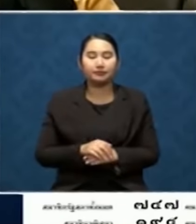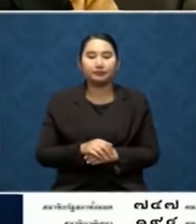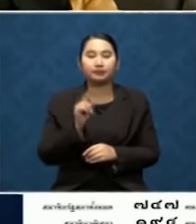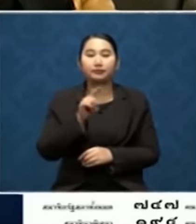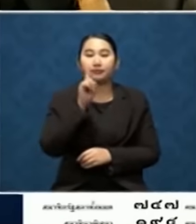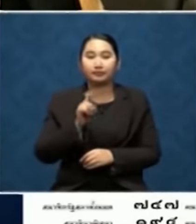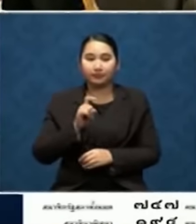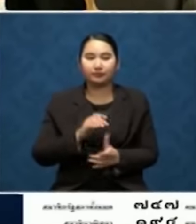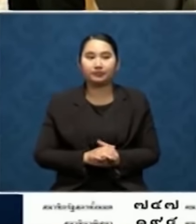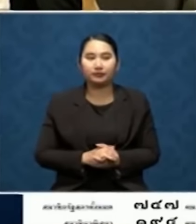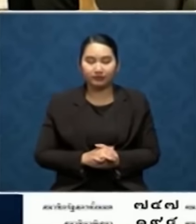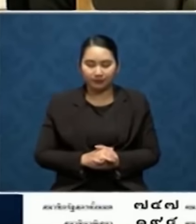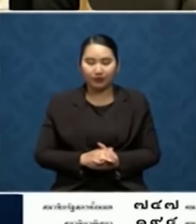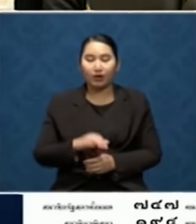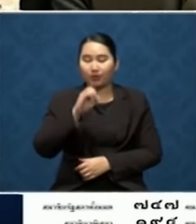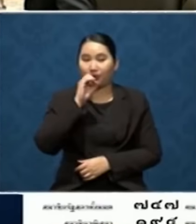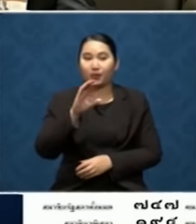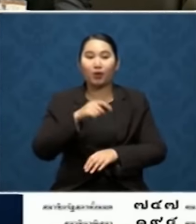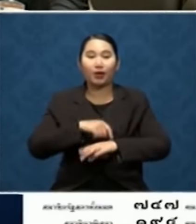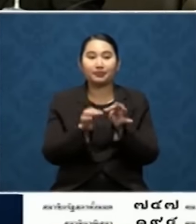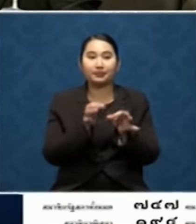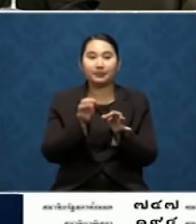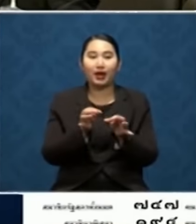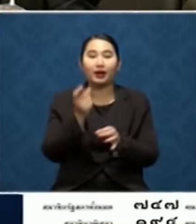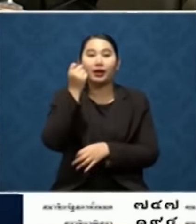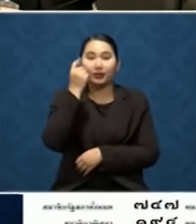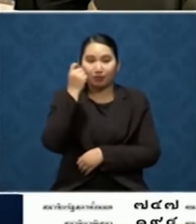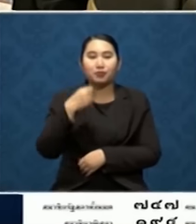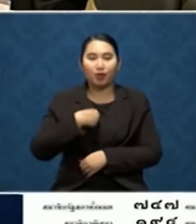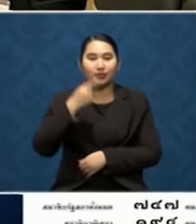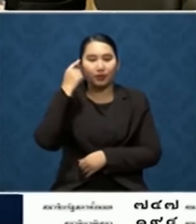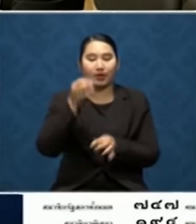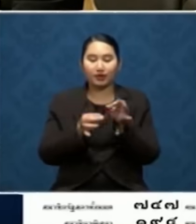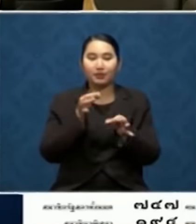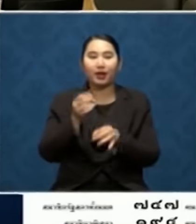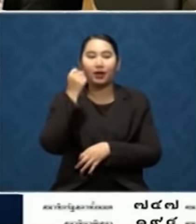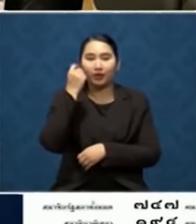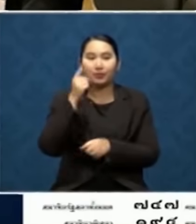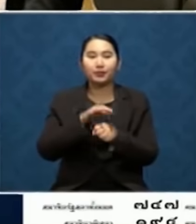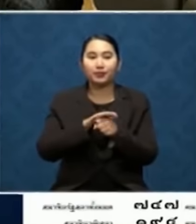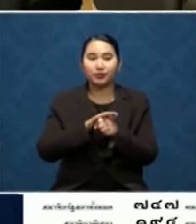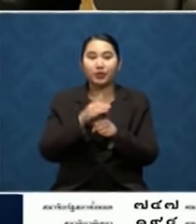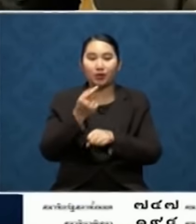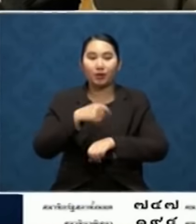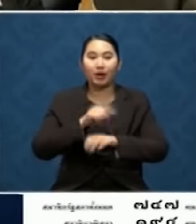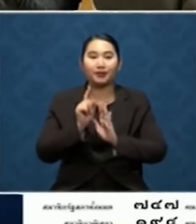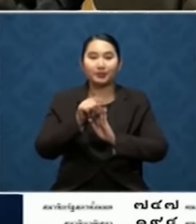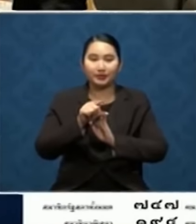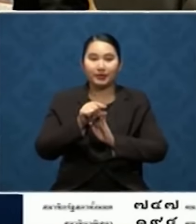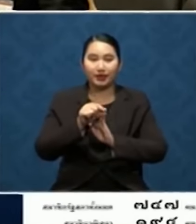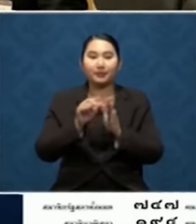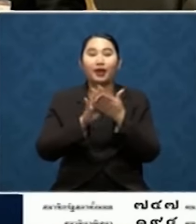คุณรังสิมันครับผมก็อนุญาตด้วยความเห็นใจผมคิดว่าเข้าใจแล้วแล้วเวลาคือท่านใช้ไป20กว่านาทีแล้